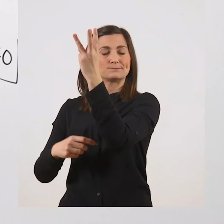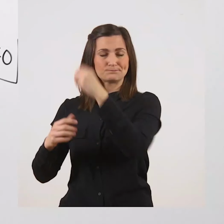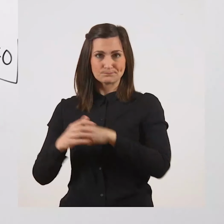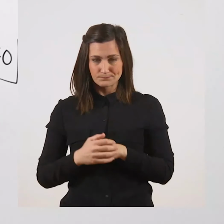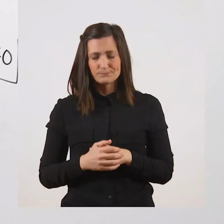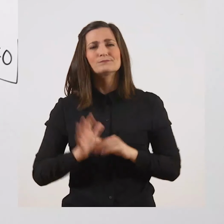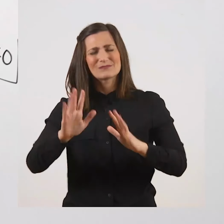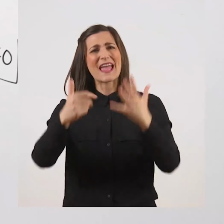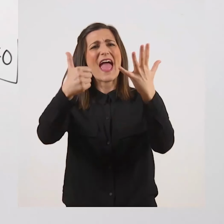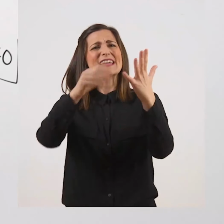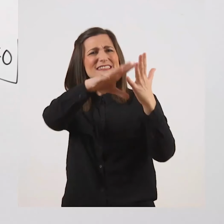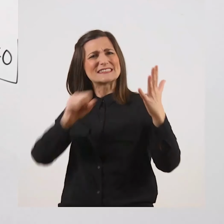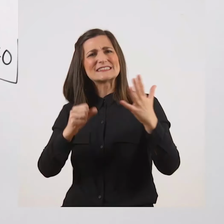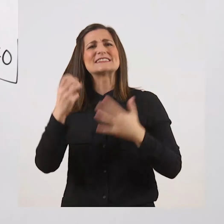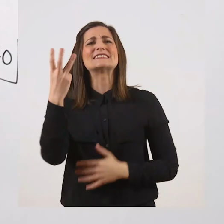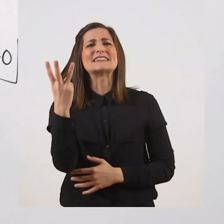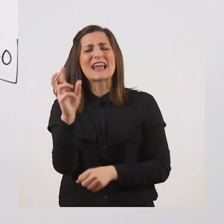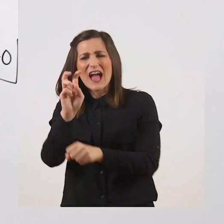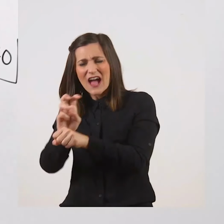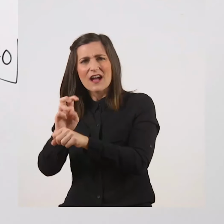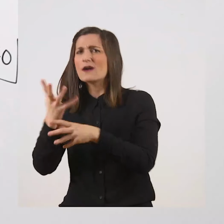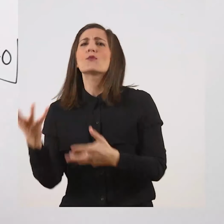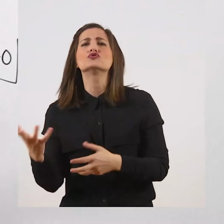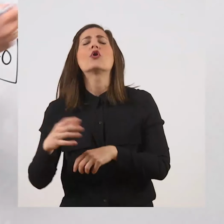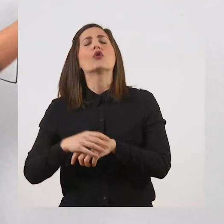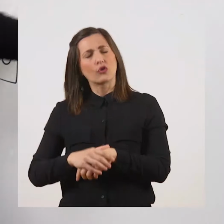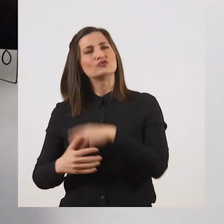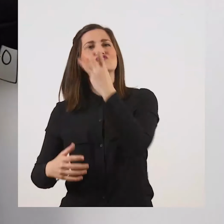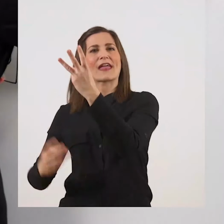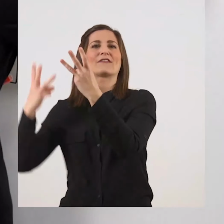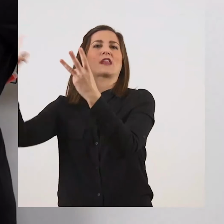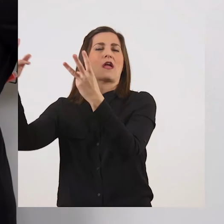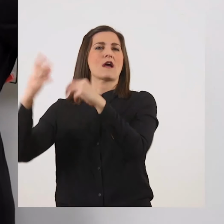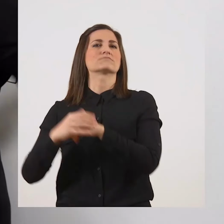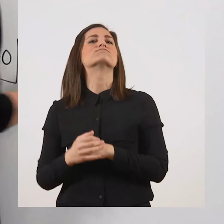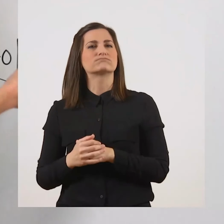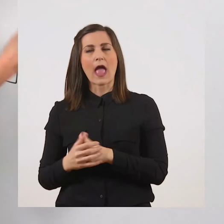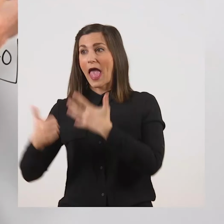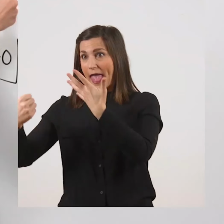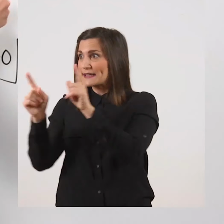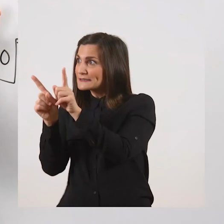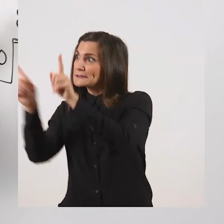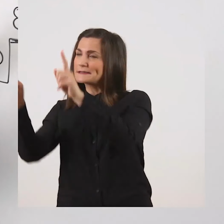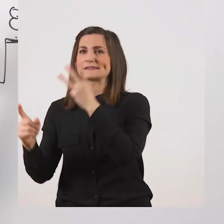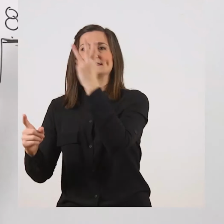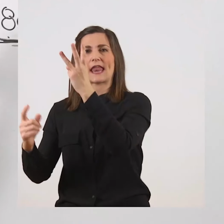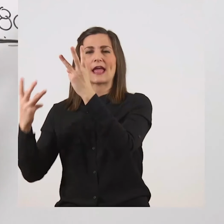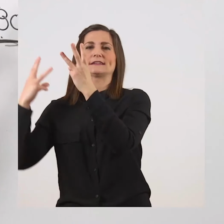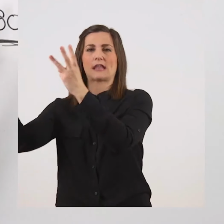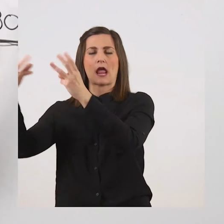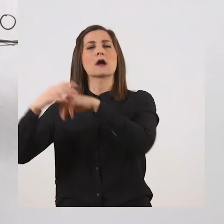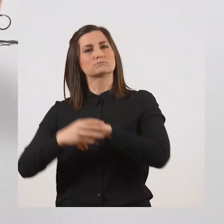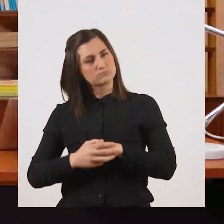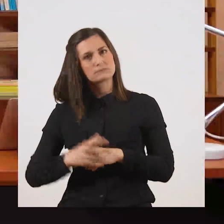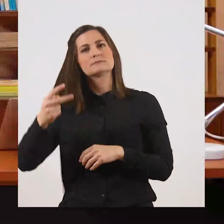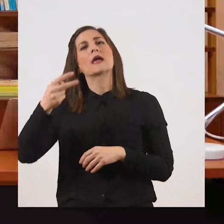αφού από το 6 πήρα τα 3, στο άλλο αυτάκι θα βάλω αυτό που μου μένει. 3. 3 και 3. Και γράφω, συνεχίζω